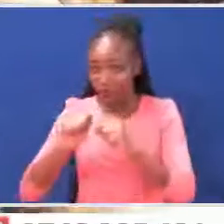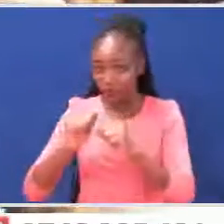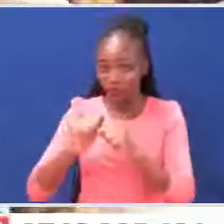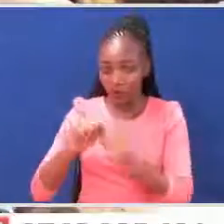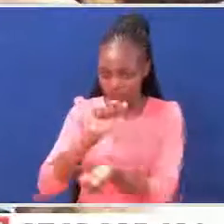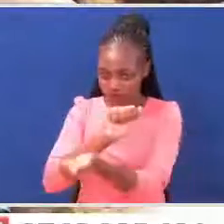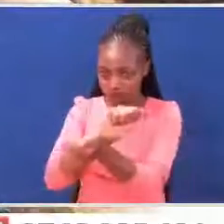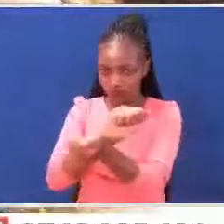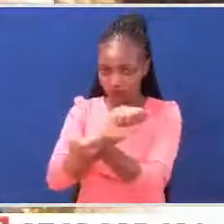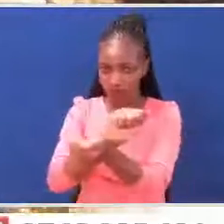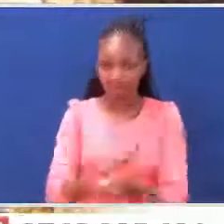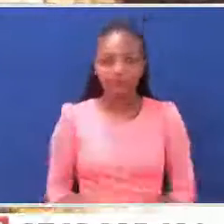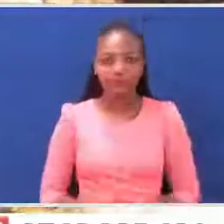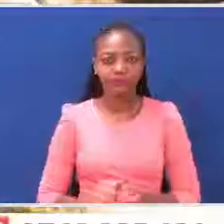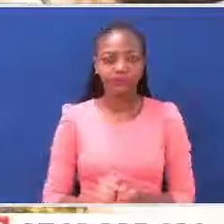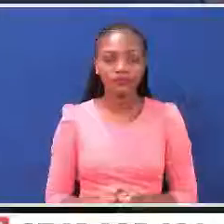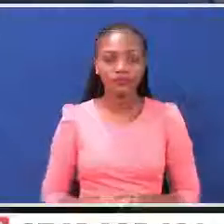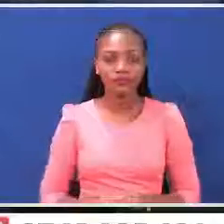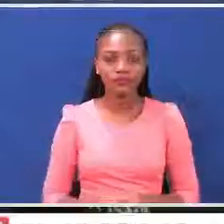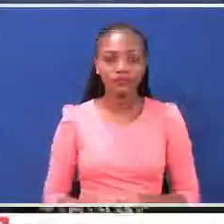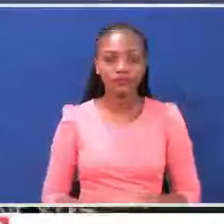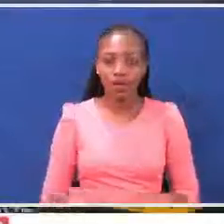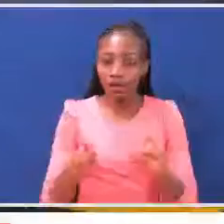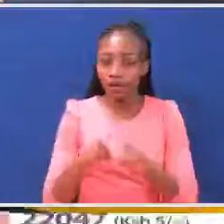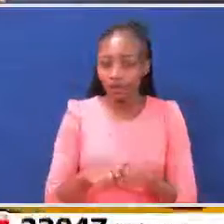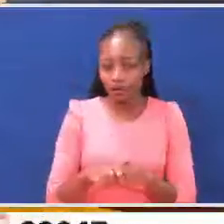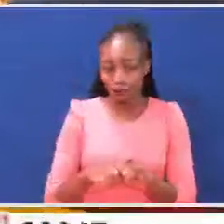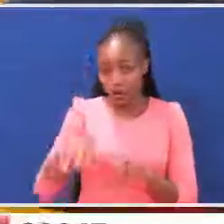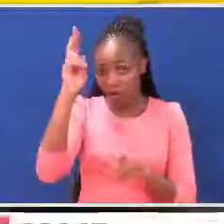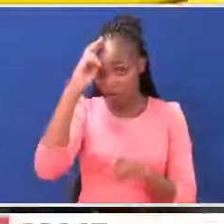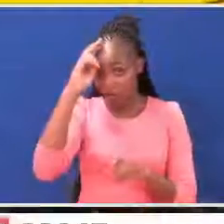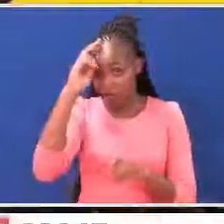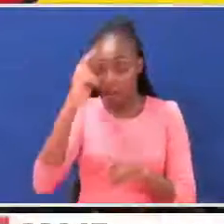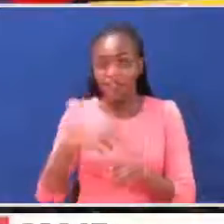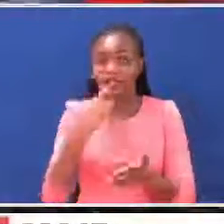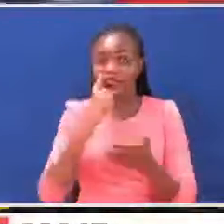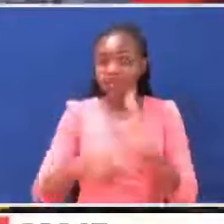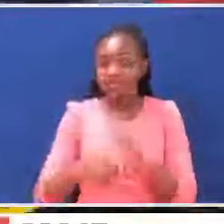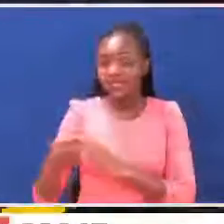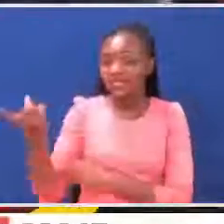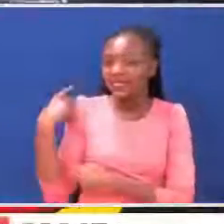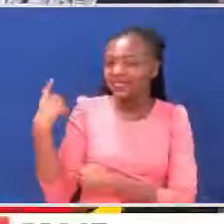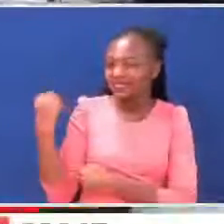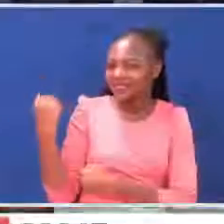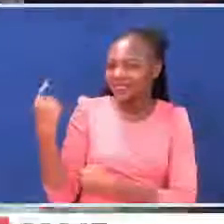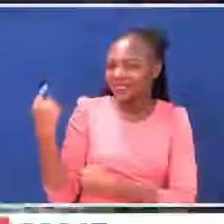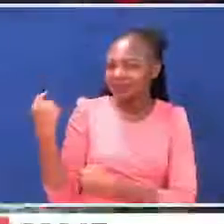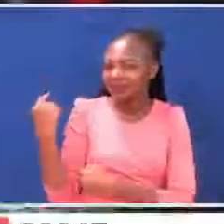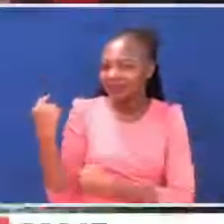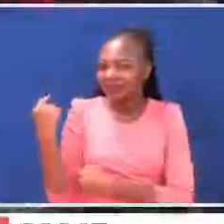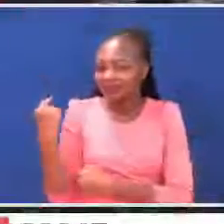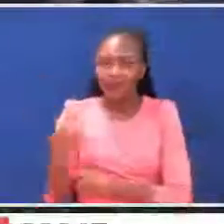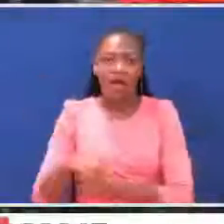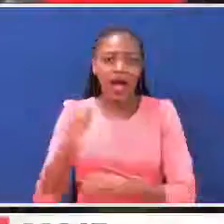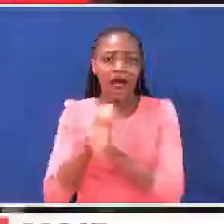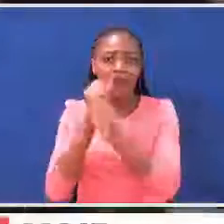uweze kufanya kazi yake. Maafisa wa utawala wakieleza kuwa hivi majuzi tu waliwanasa wakazi